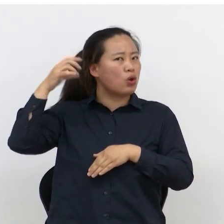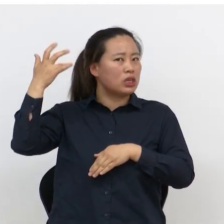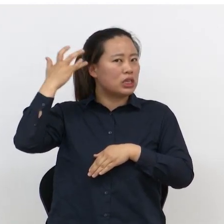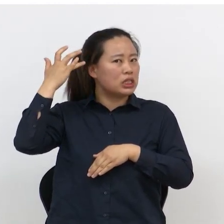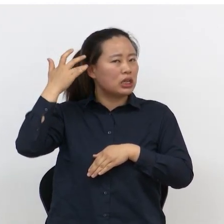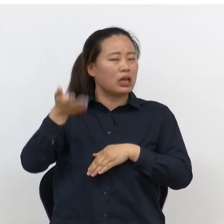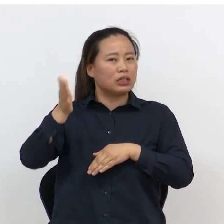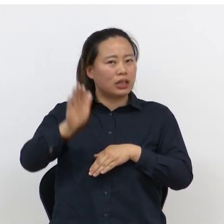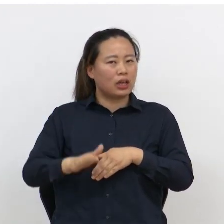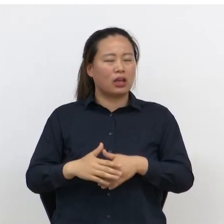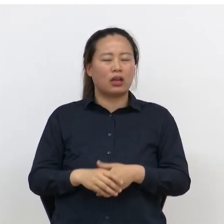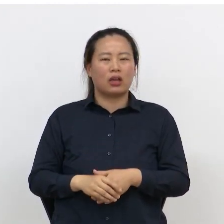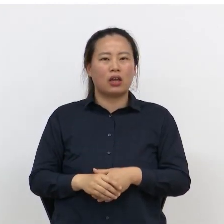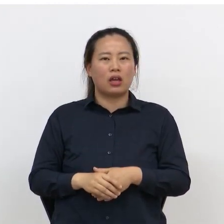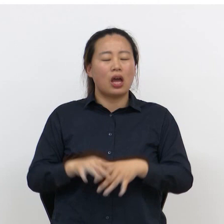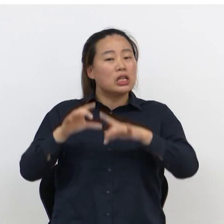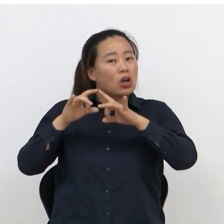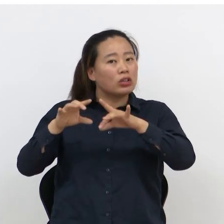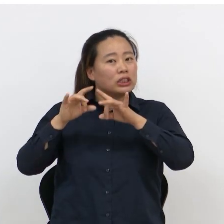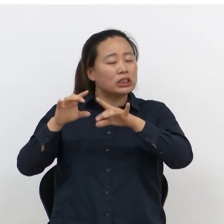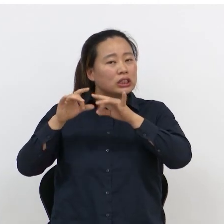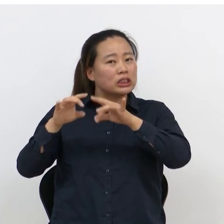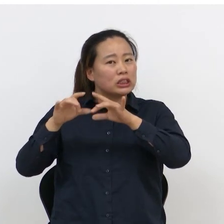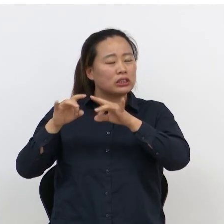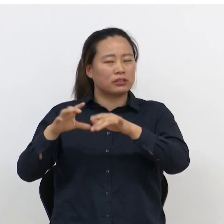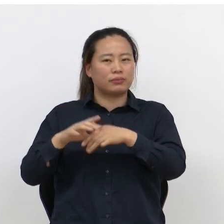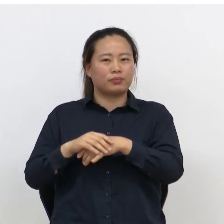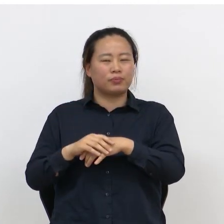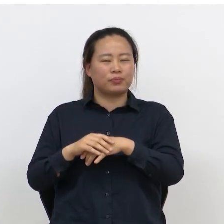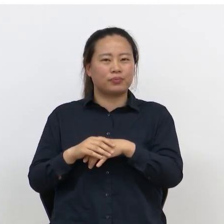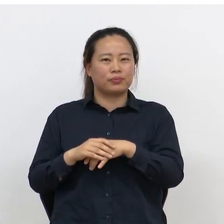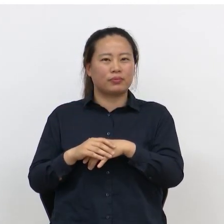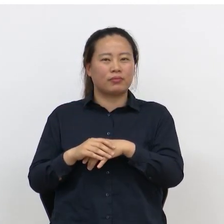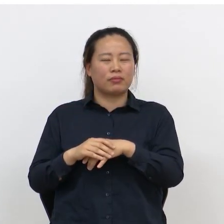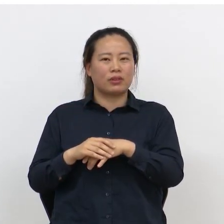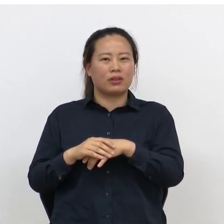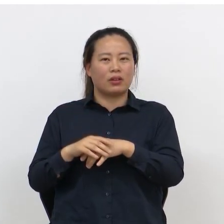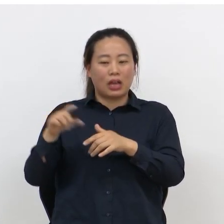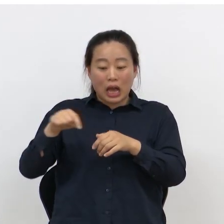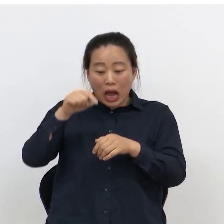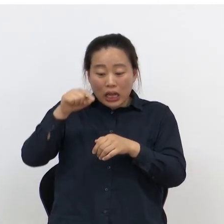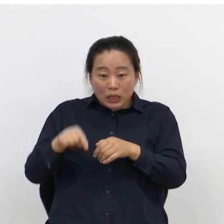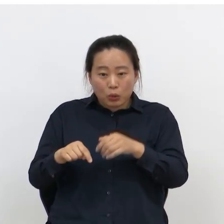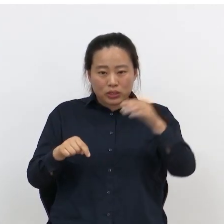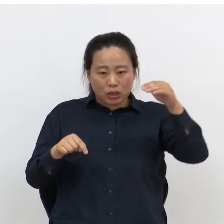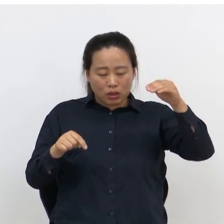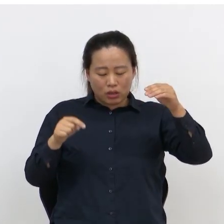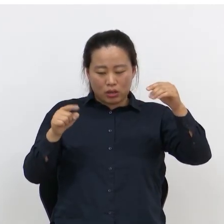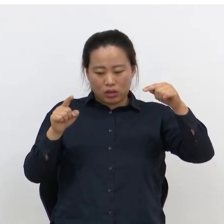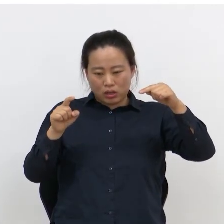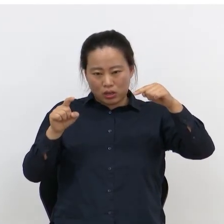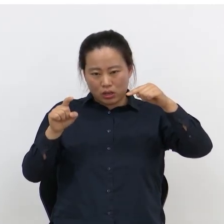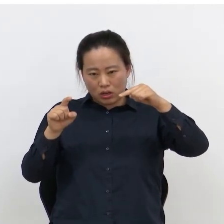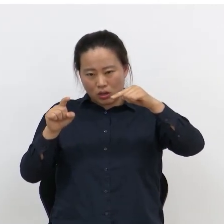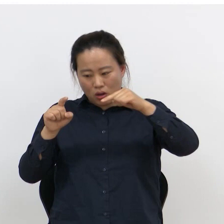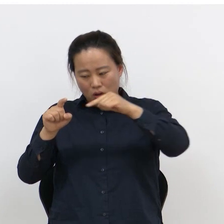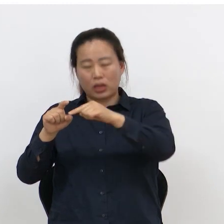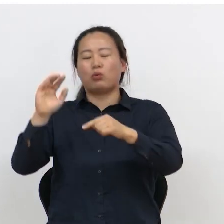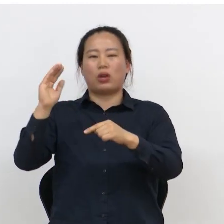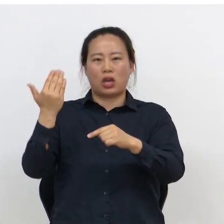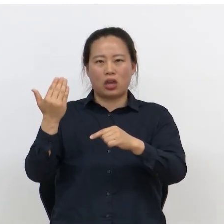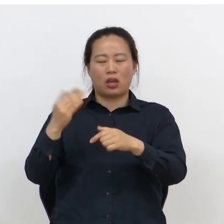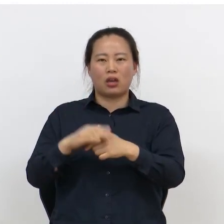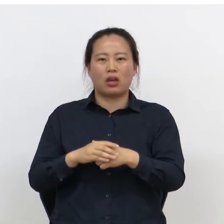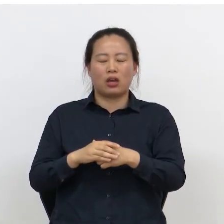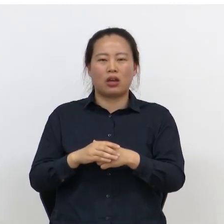그러면 이 정극에서 생긴 전기가 이제 안으로 들어가게 됩니다. 뇌 유모세포가 하는 똑같은